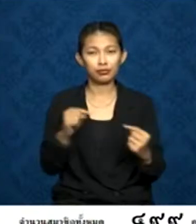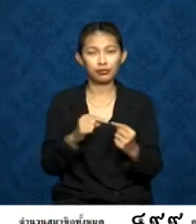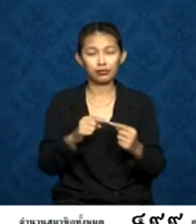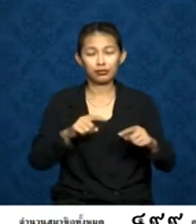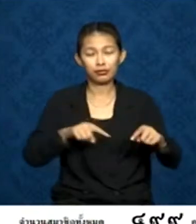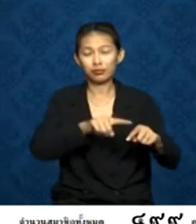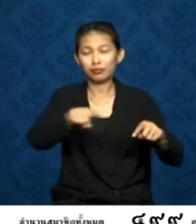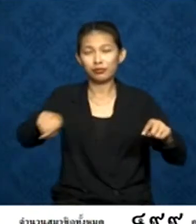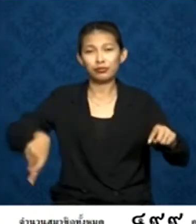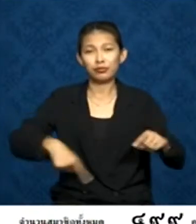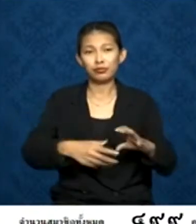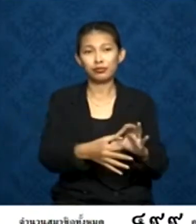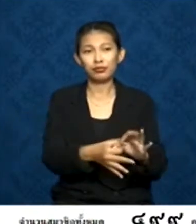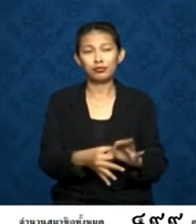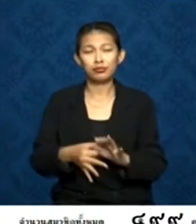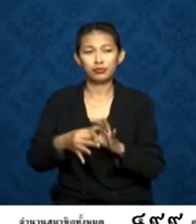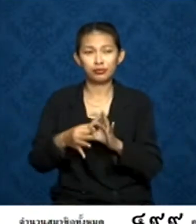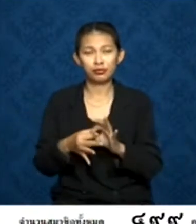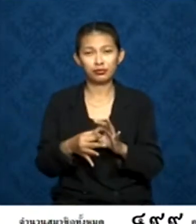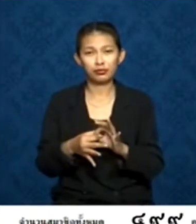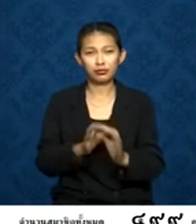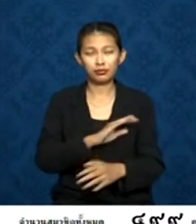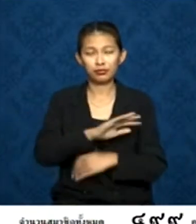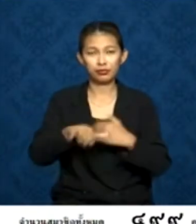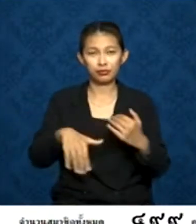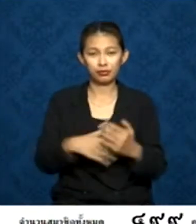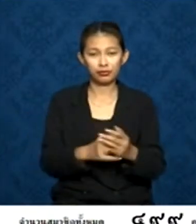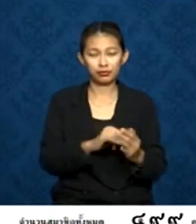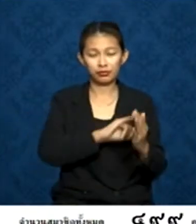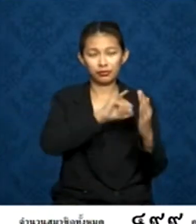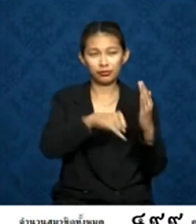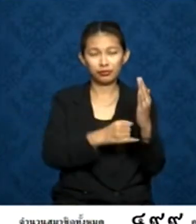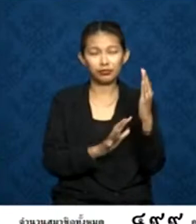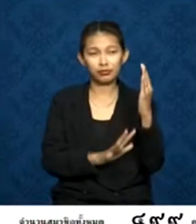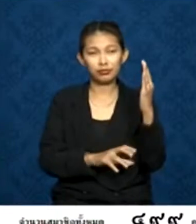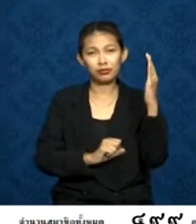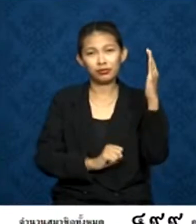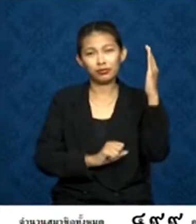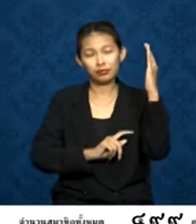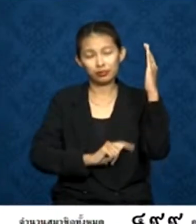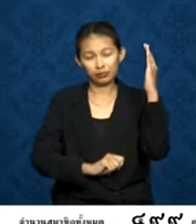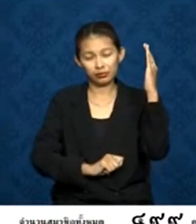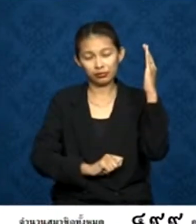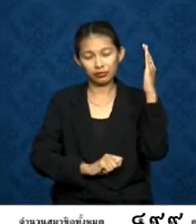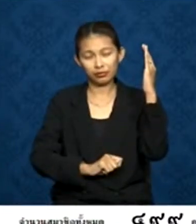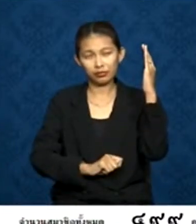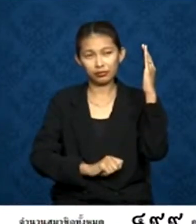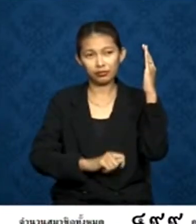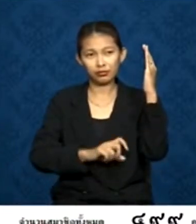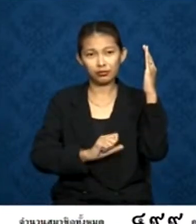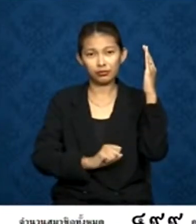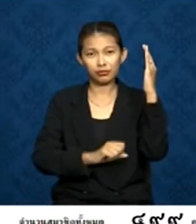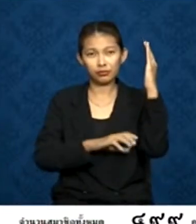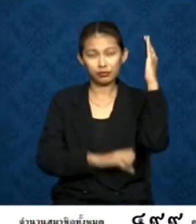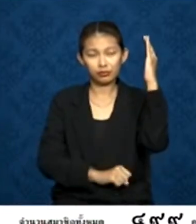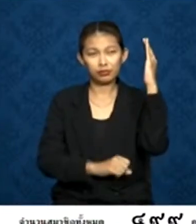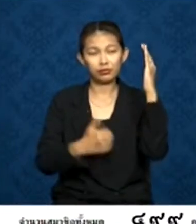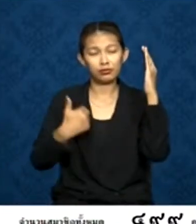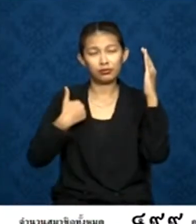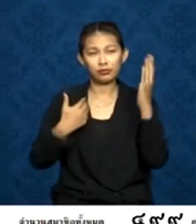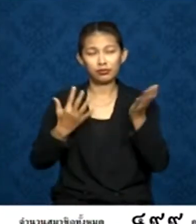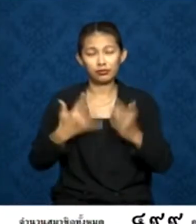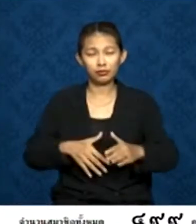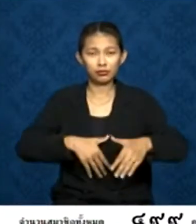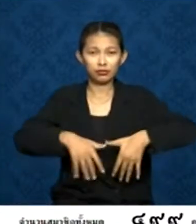เกี่วข้องทั้ง 5 จังหวดนะครับ มีสตูนสงขาเพิ่มเติมมาด้วยและพี่น้องประชาชน